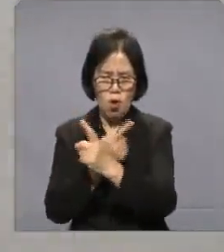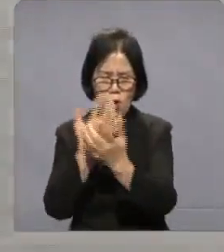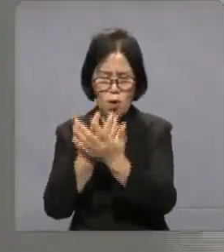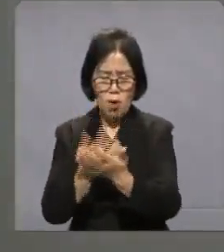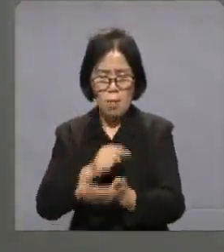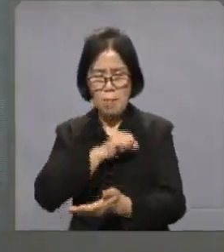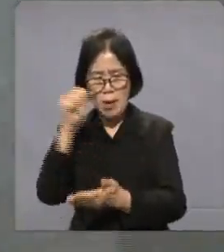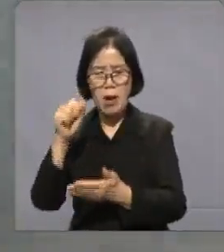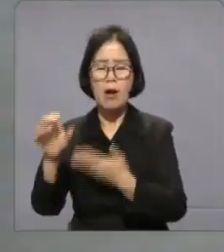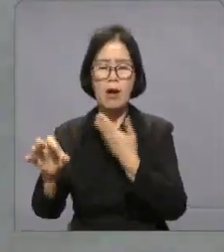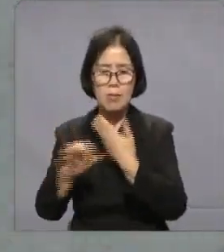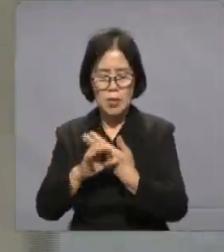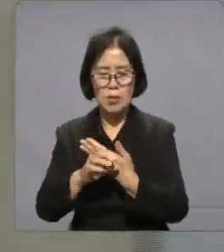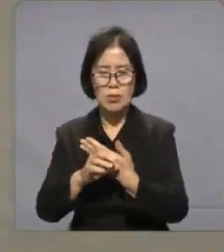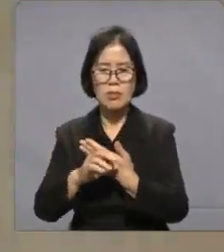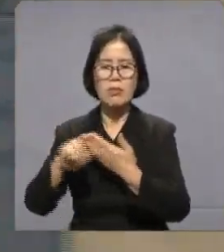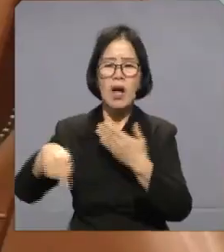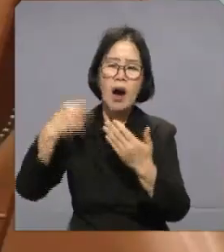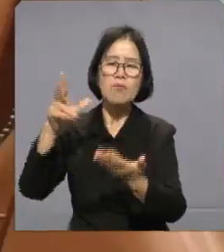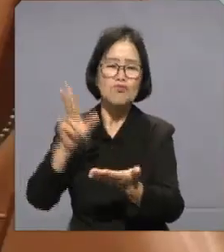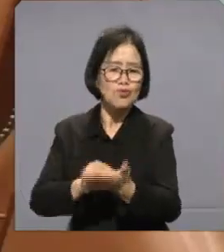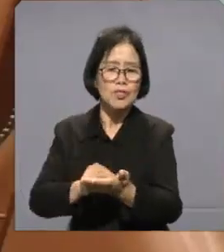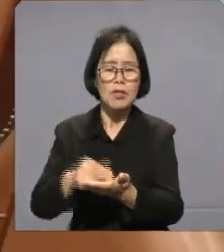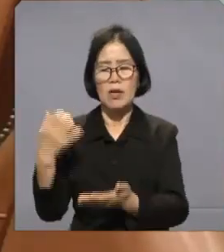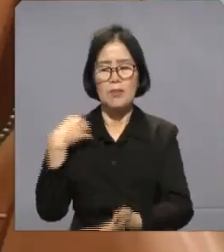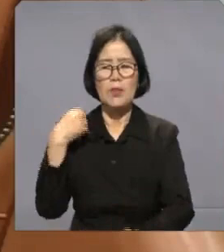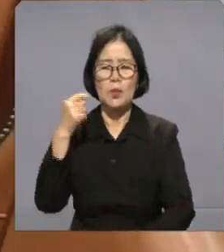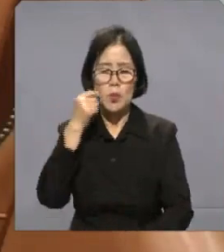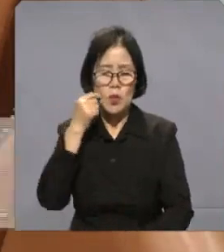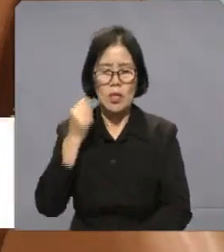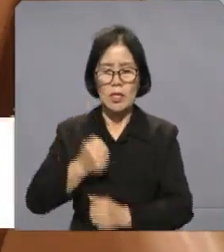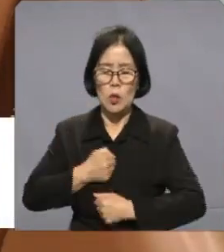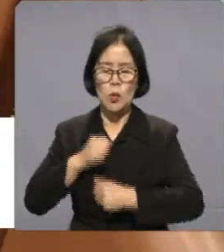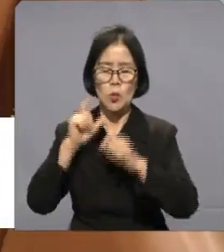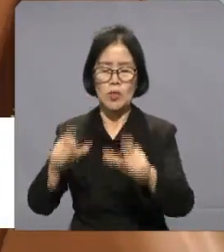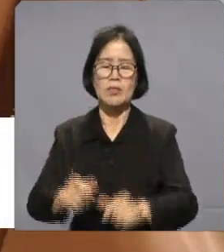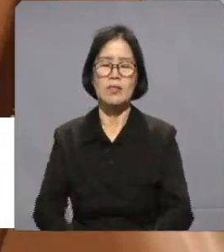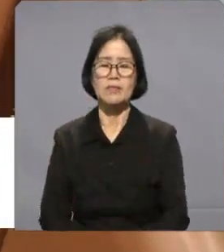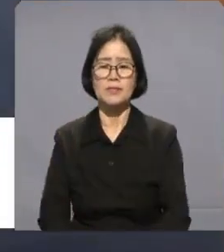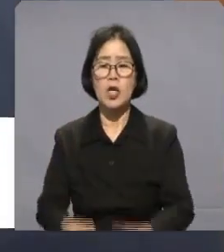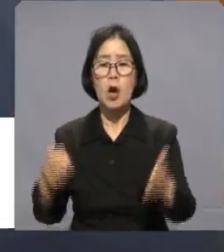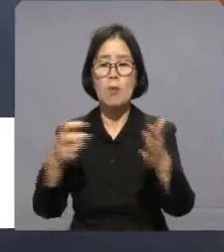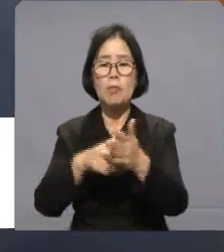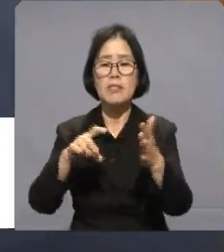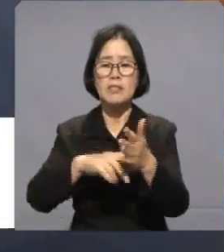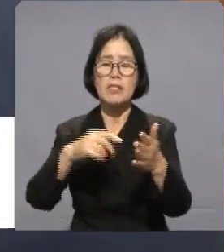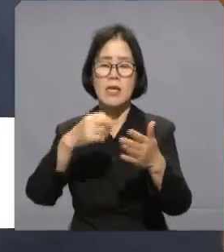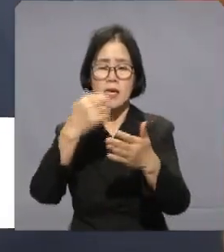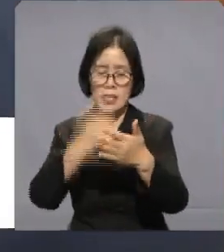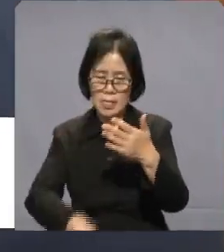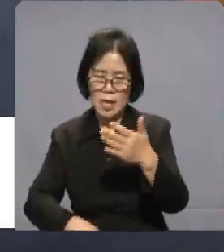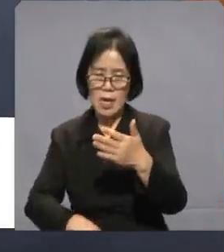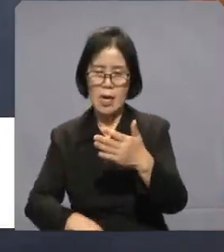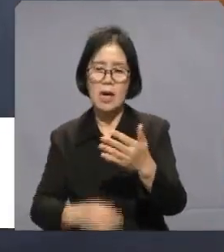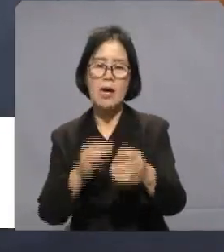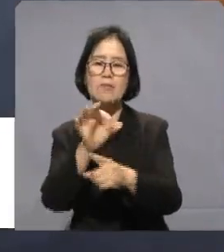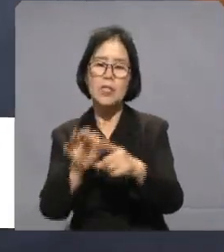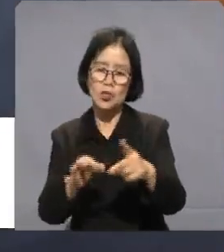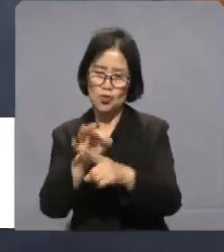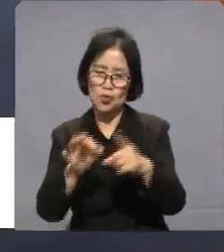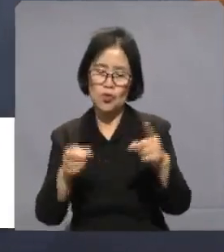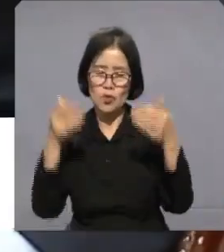못할 것이라는 경고도 보냈습니다. 여야 협상의 쟁점은 여전히 법인세 인하의 대상과 비율에 맞춰져